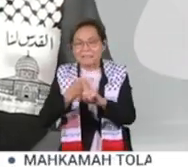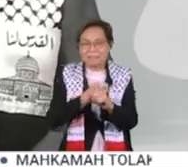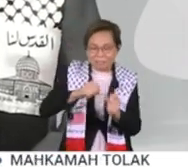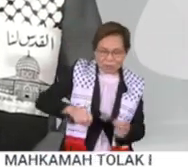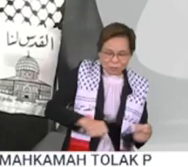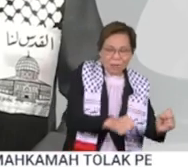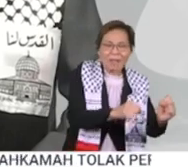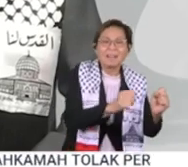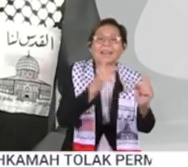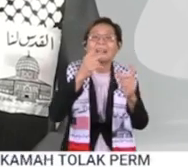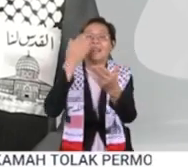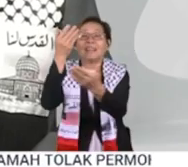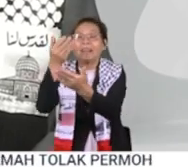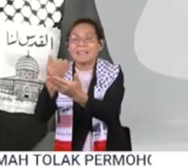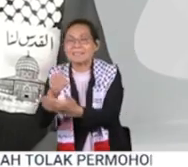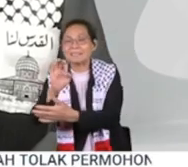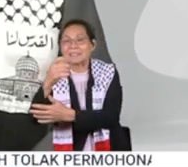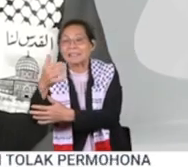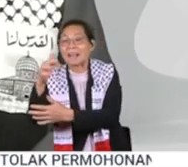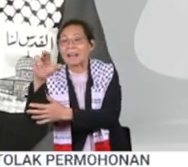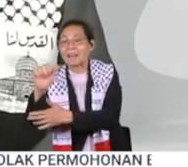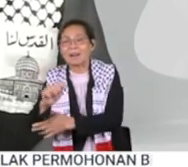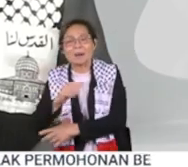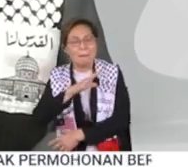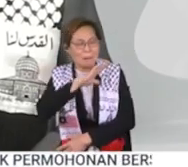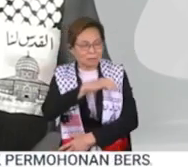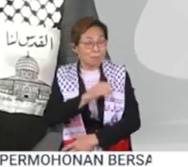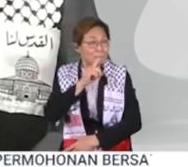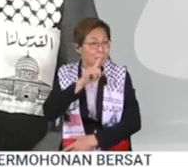sungai hingga ke segara, Palestin pasti merdeka.